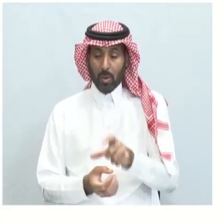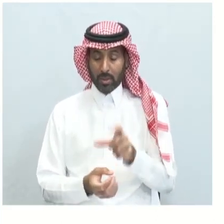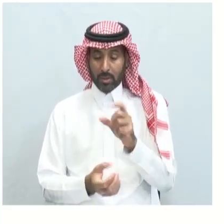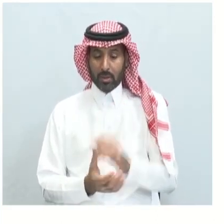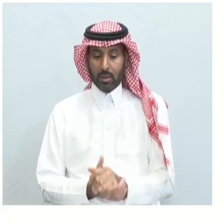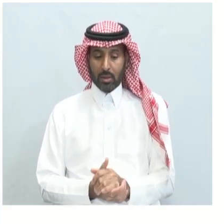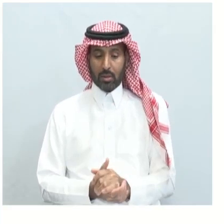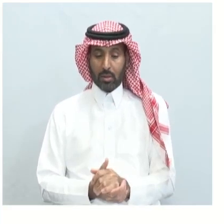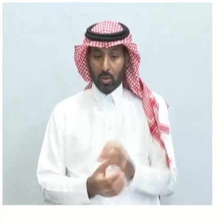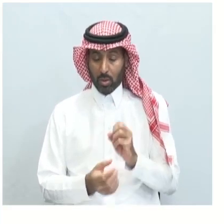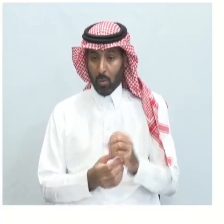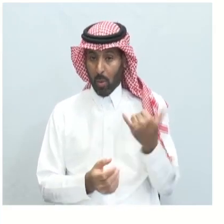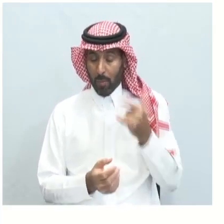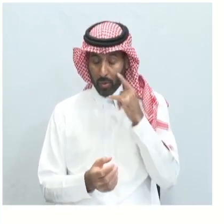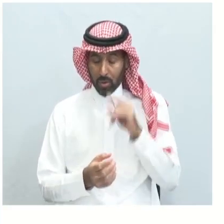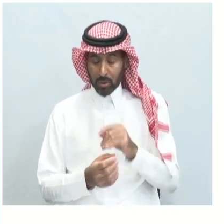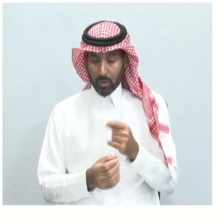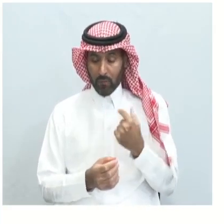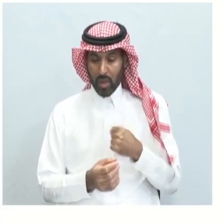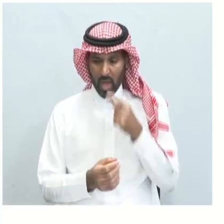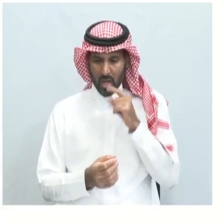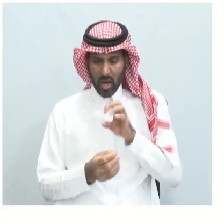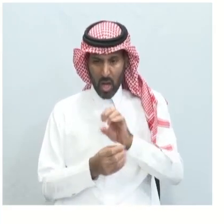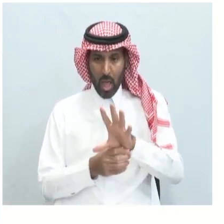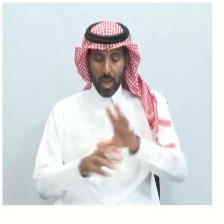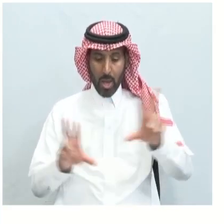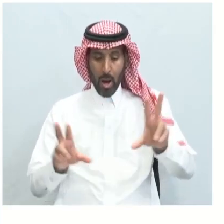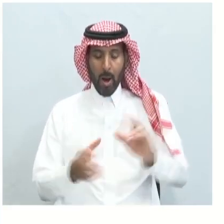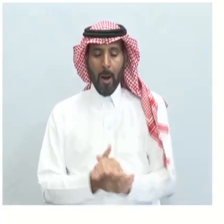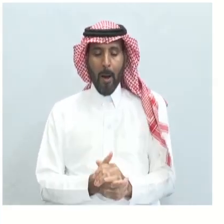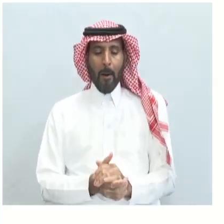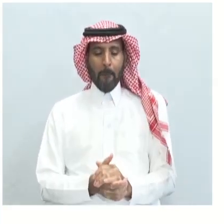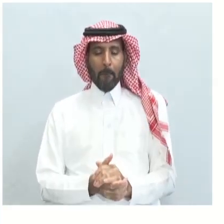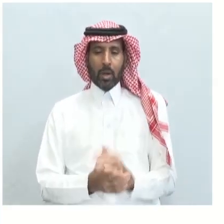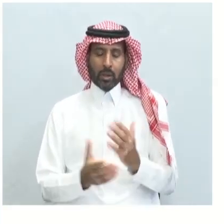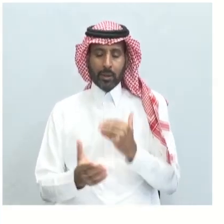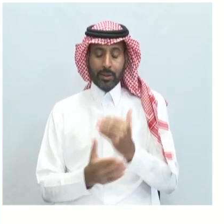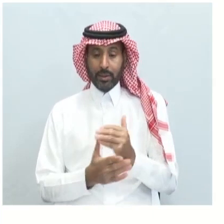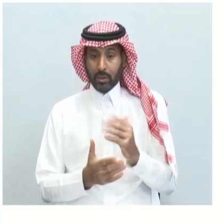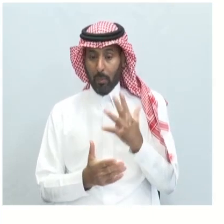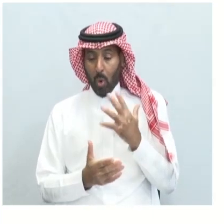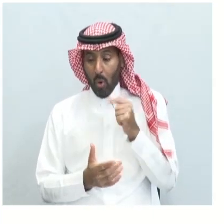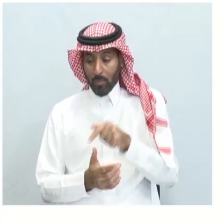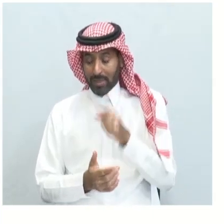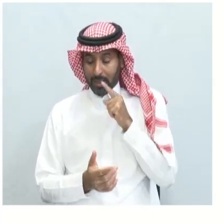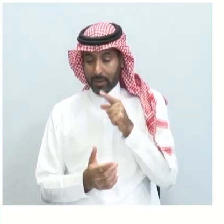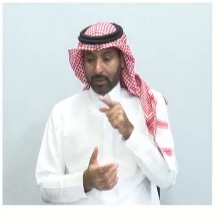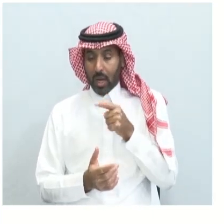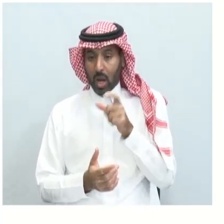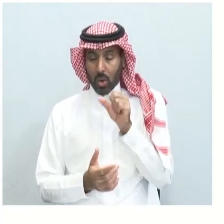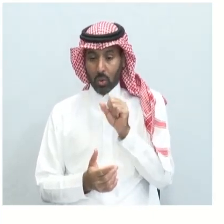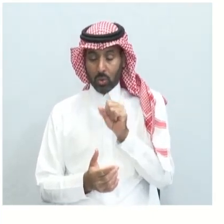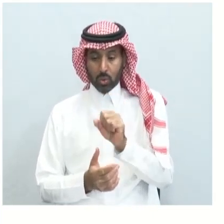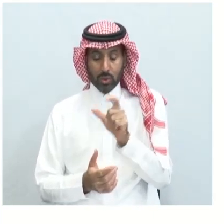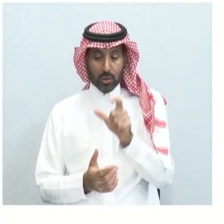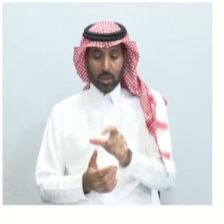للجهات الاعلانيه والاطراف الخارجيه الاخرى ولكنها قد تثير القلق بشان الخصوصيه وامن البيانات